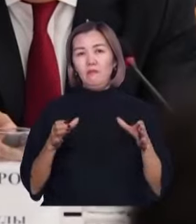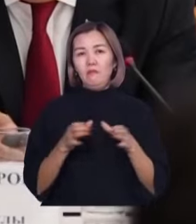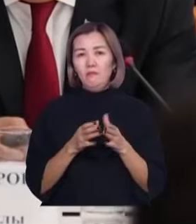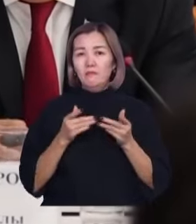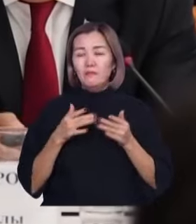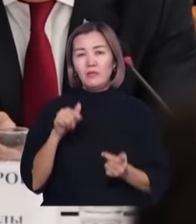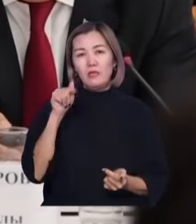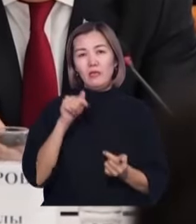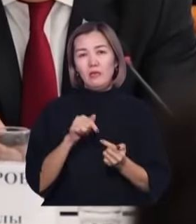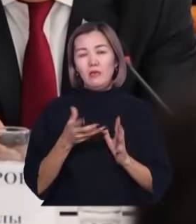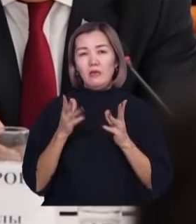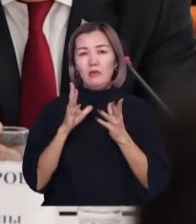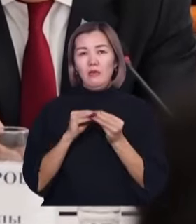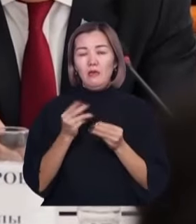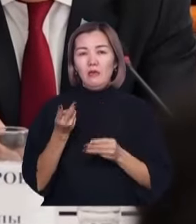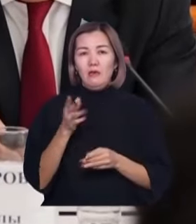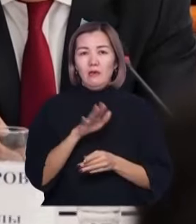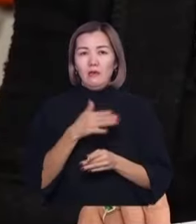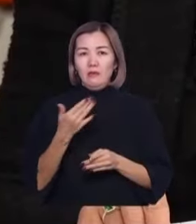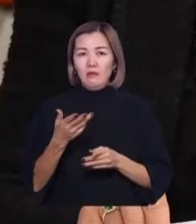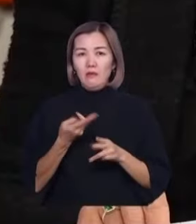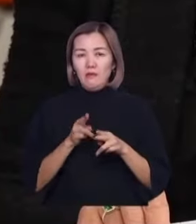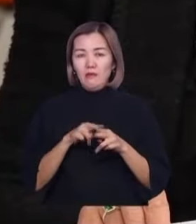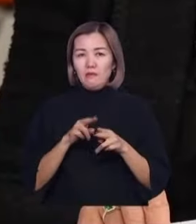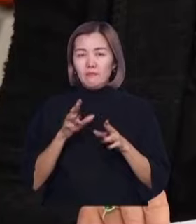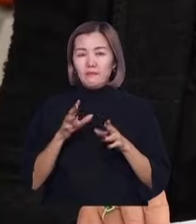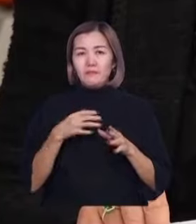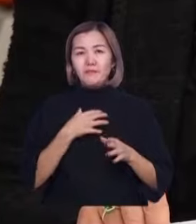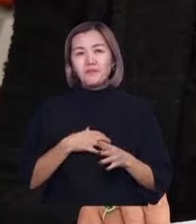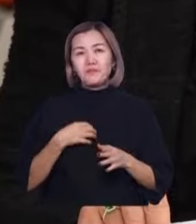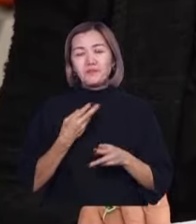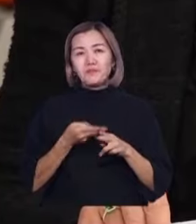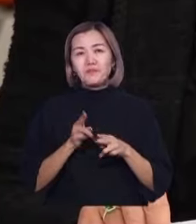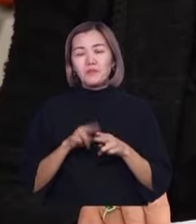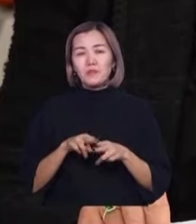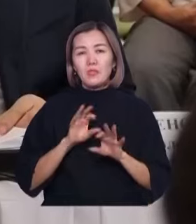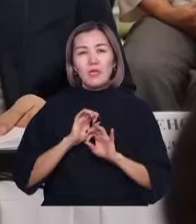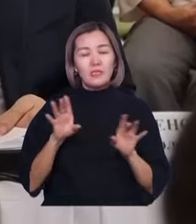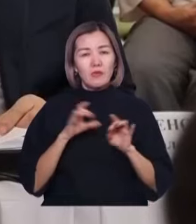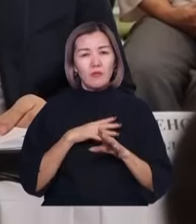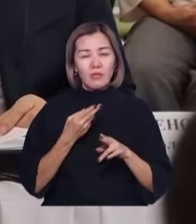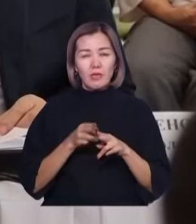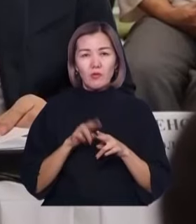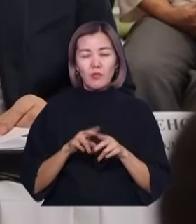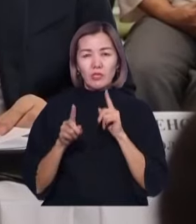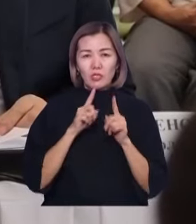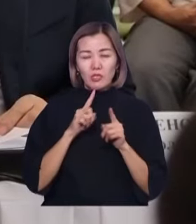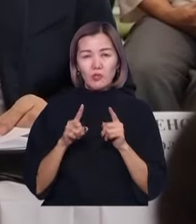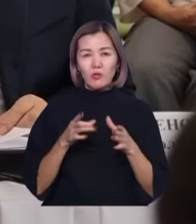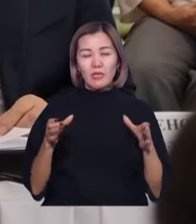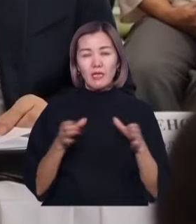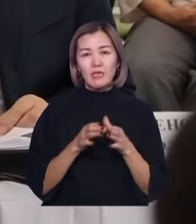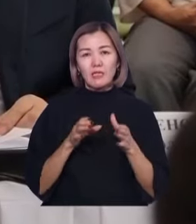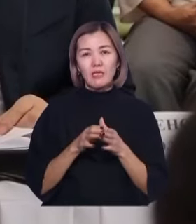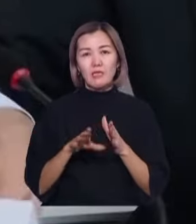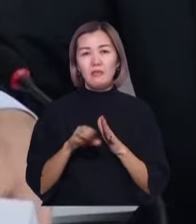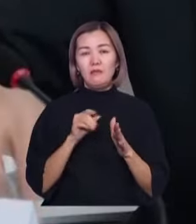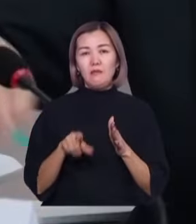ұйымның талаптарына сәйкестендіру. Жалпы қос тарап бұл өзгерістердің маңыздылығы мен оң тұстарын атап өтті. Айта кетейік, жиын соңында агенттік